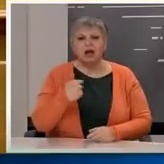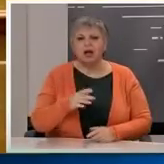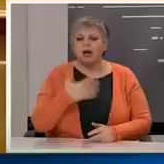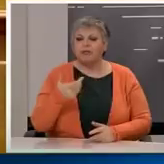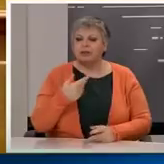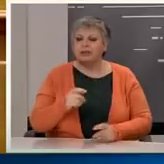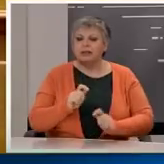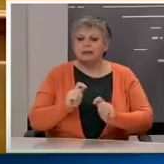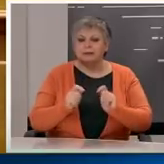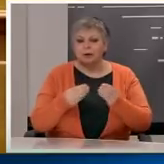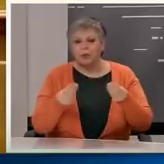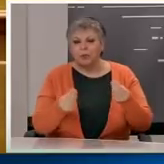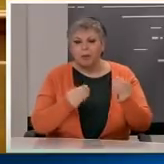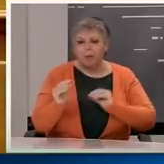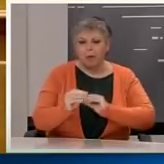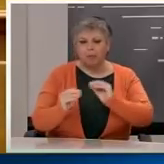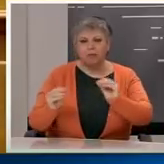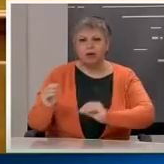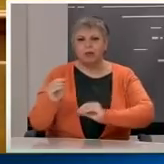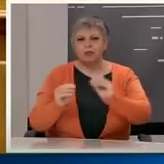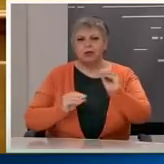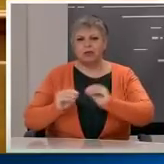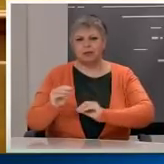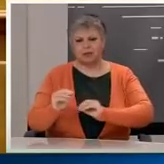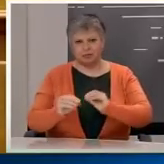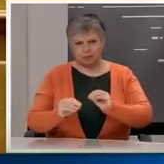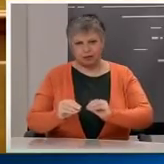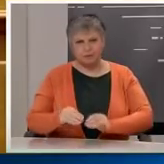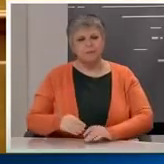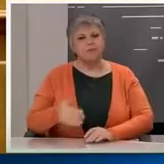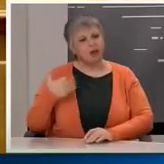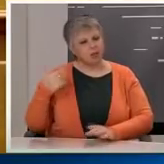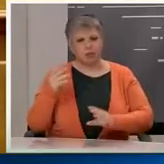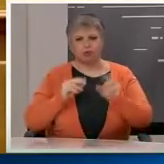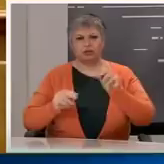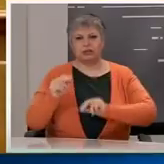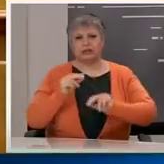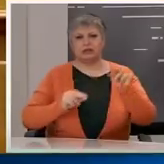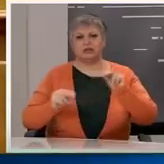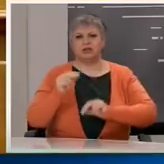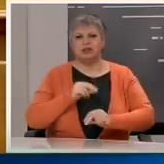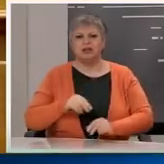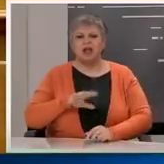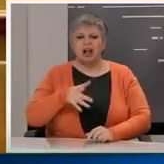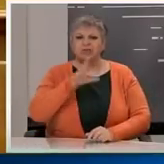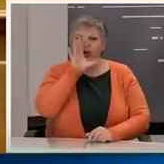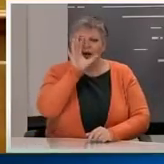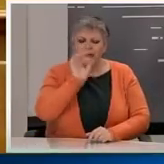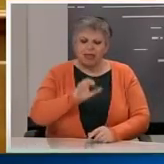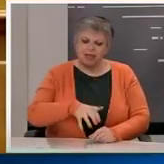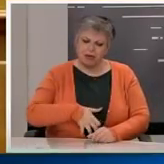Από την προηγούμενη συζήτηση αυτή η υπόθεση αποδείχθηκε πόσο γελία και αστήριχτη